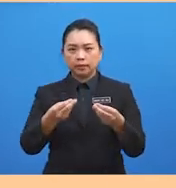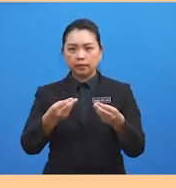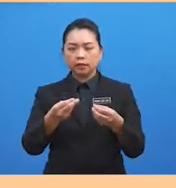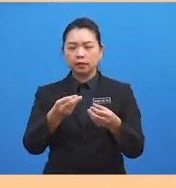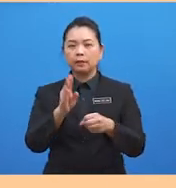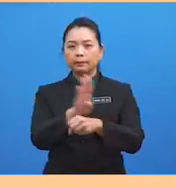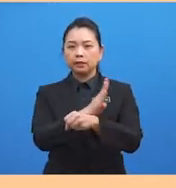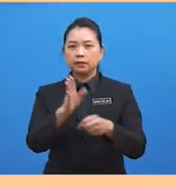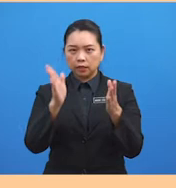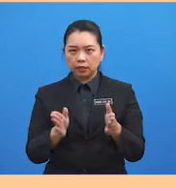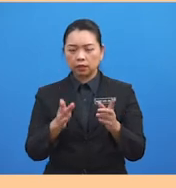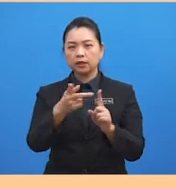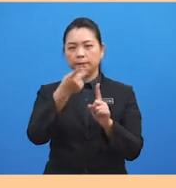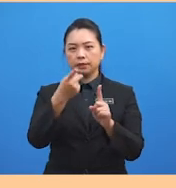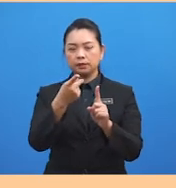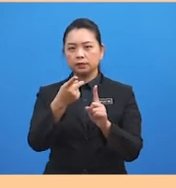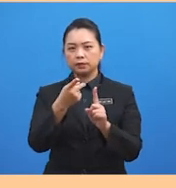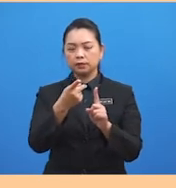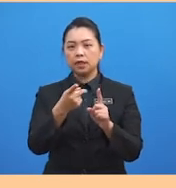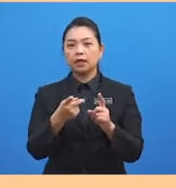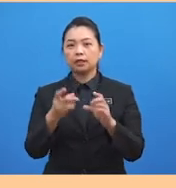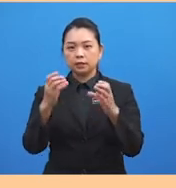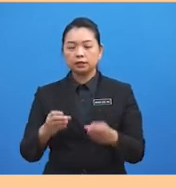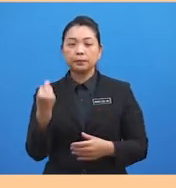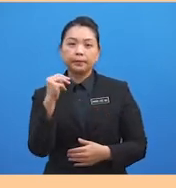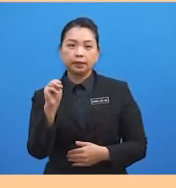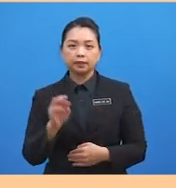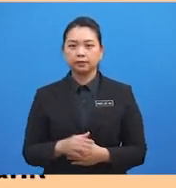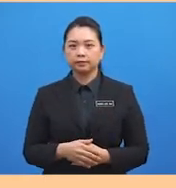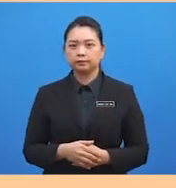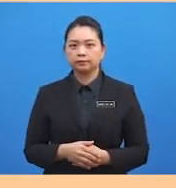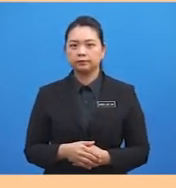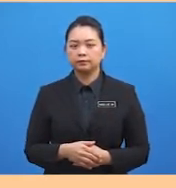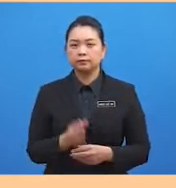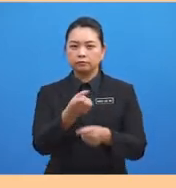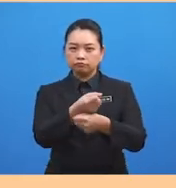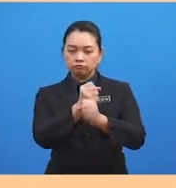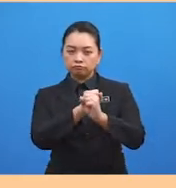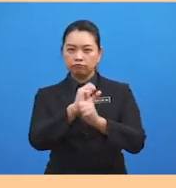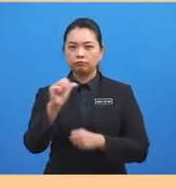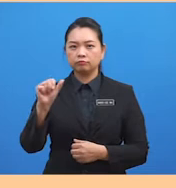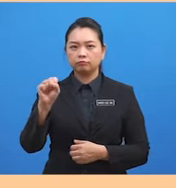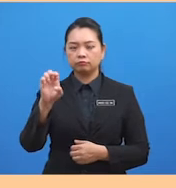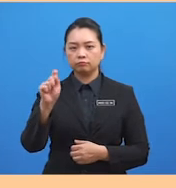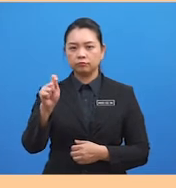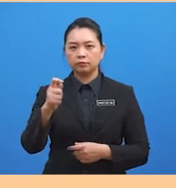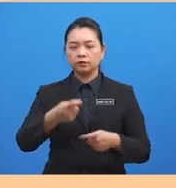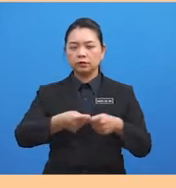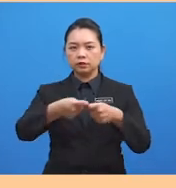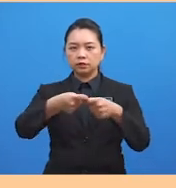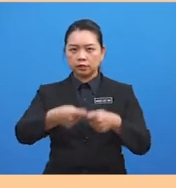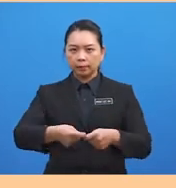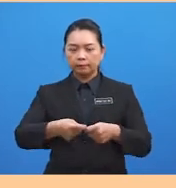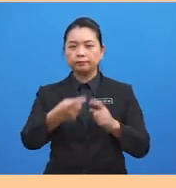peniaga daripada pelanggan mereka. B. Menyewa aset tetap